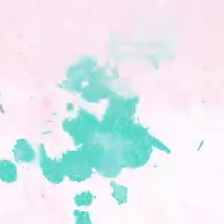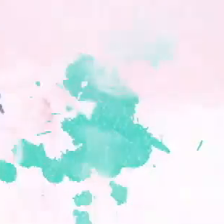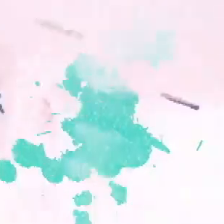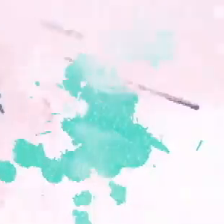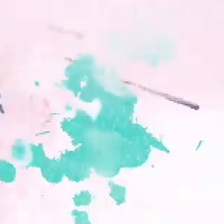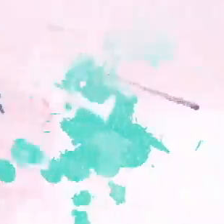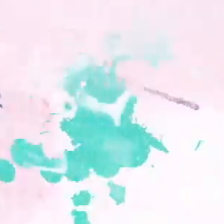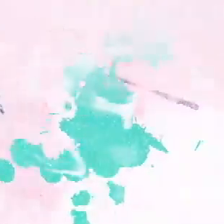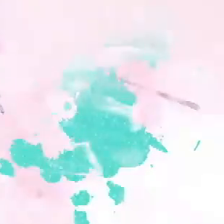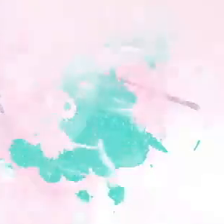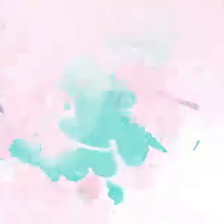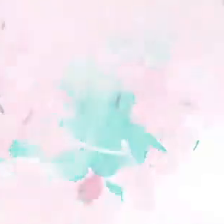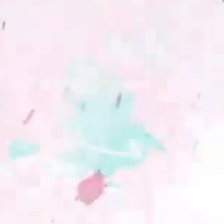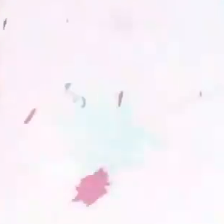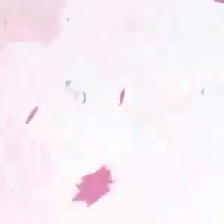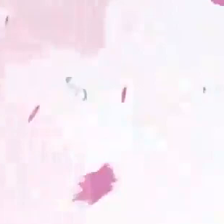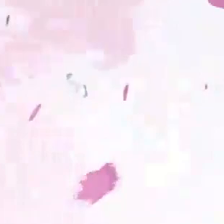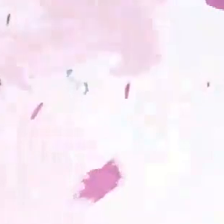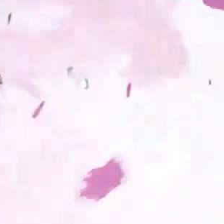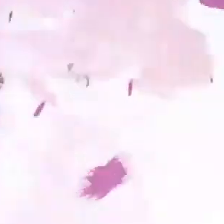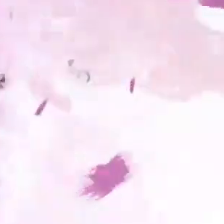dance craze Bismillahirohmanirohim